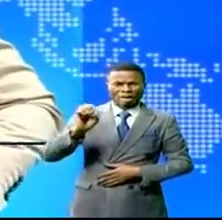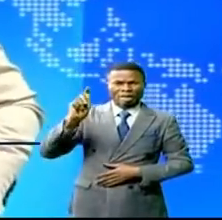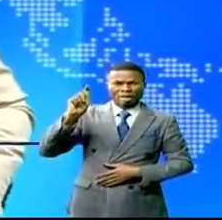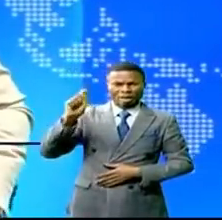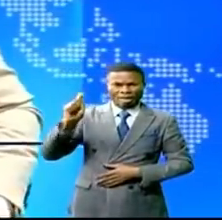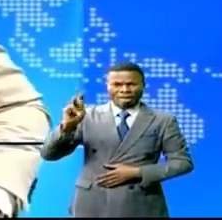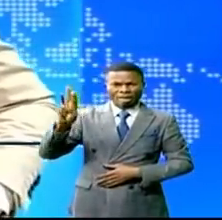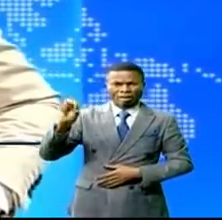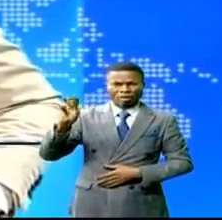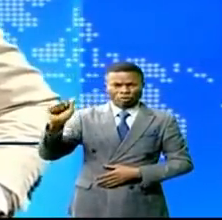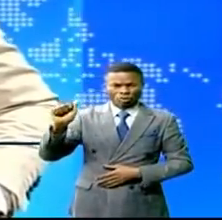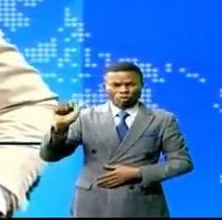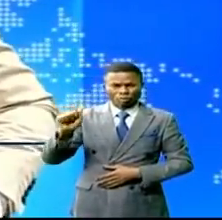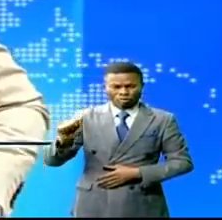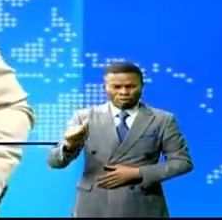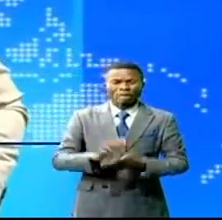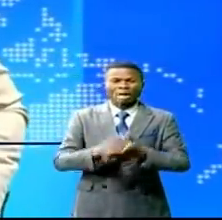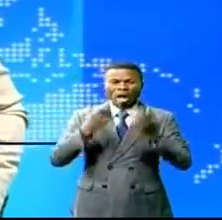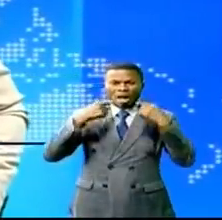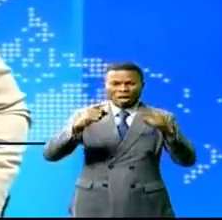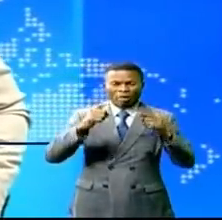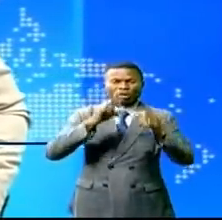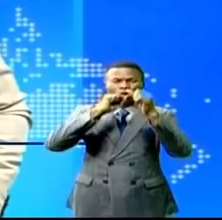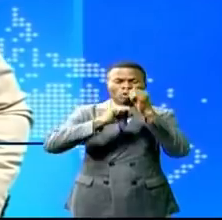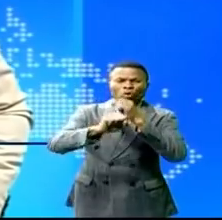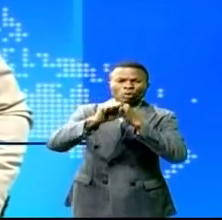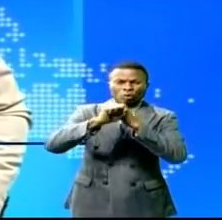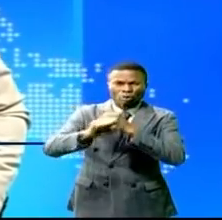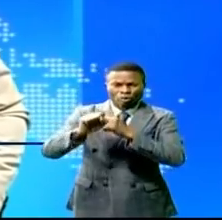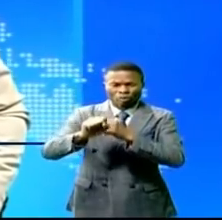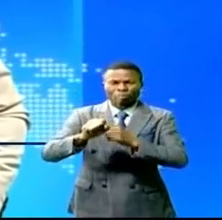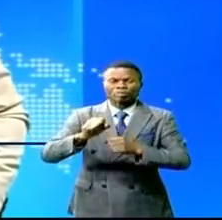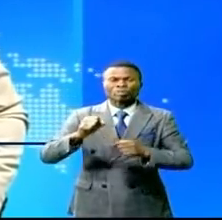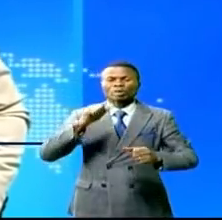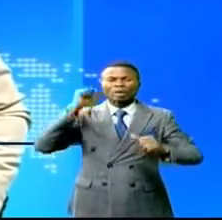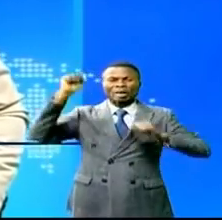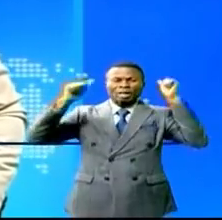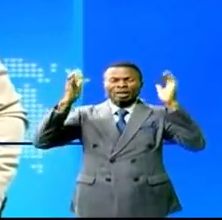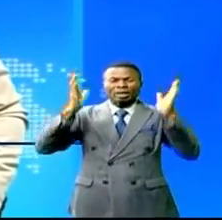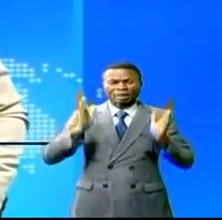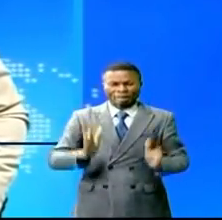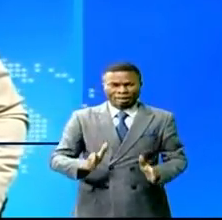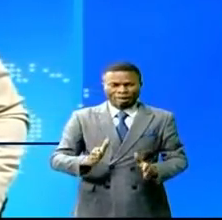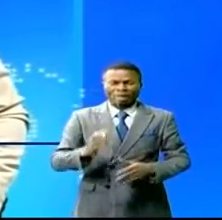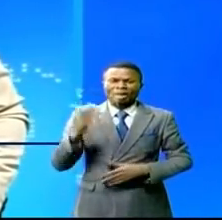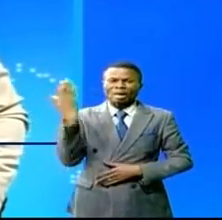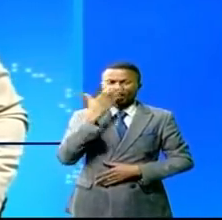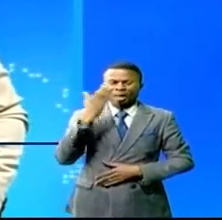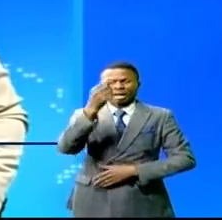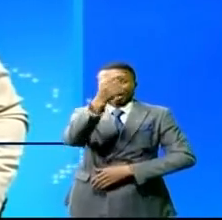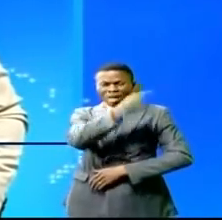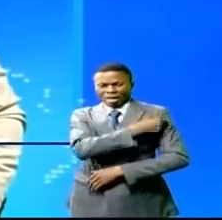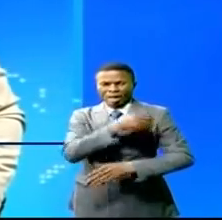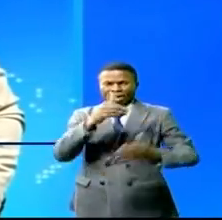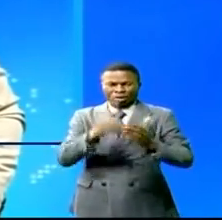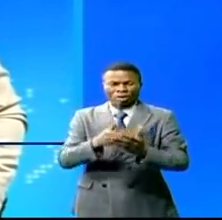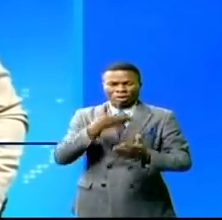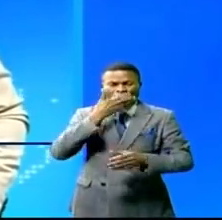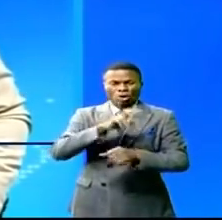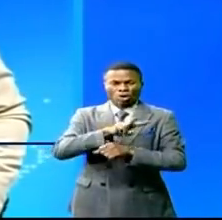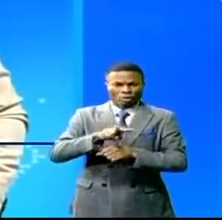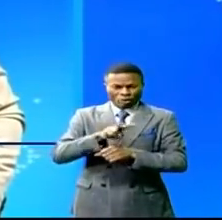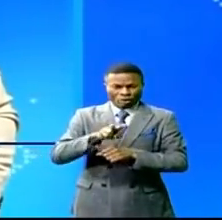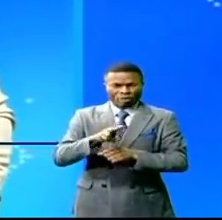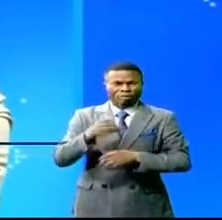c'est son nom je le disais sensibilisation des artistes comédiens sur la vaccination contre la copie de